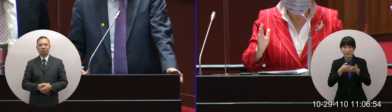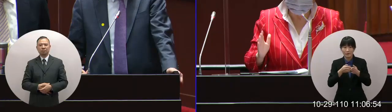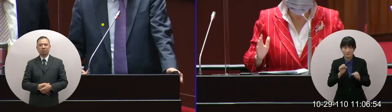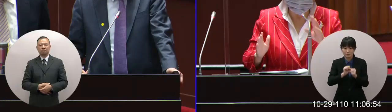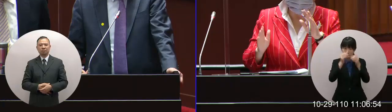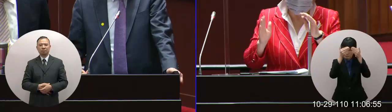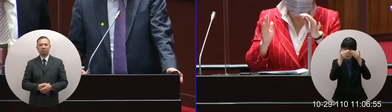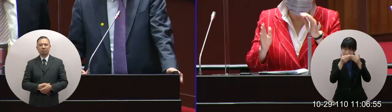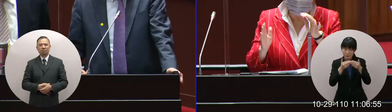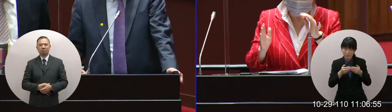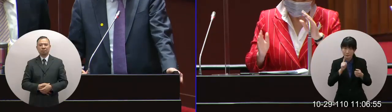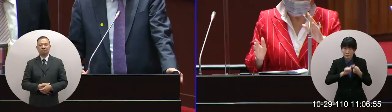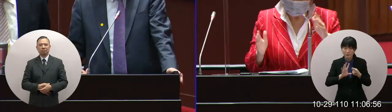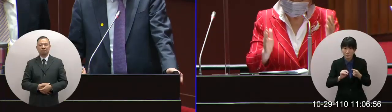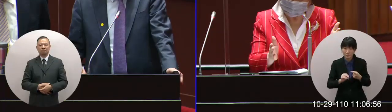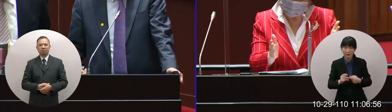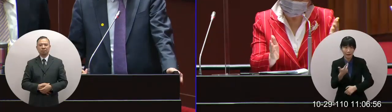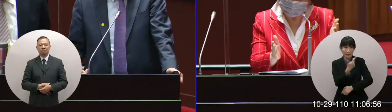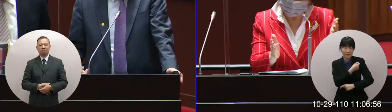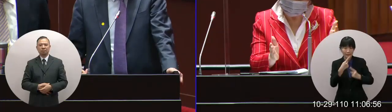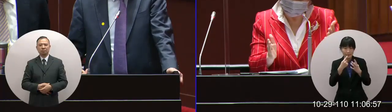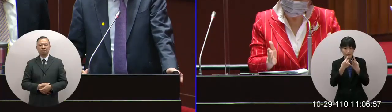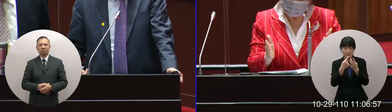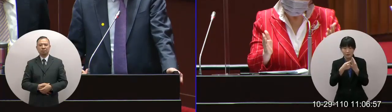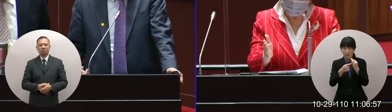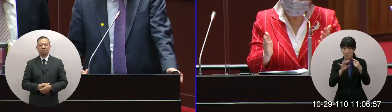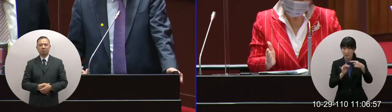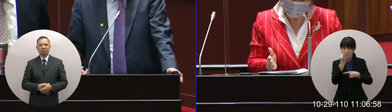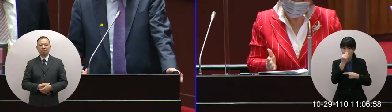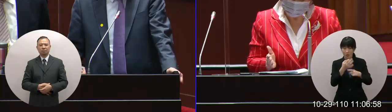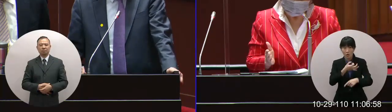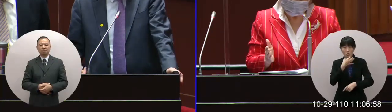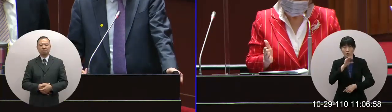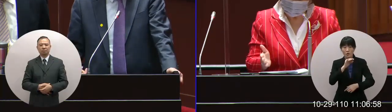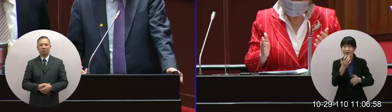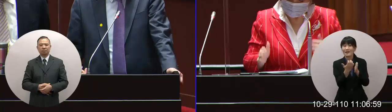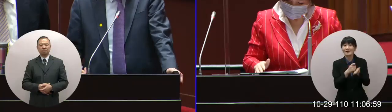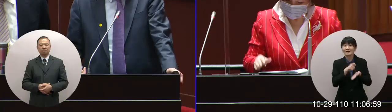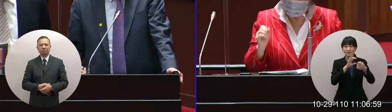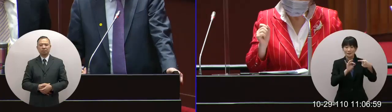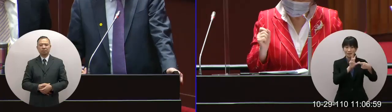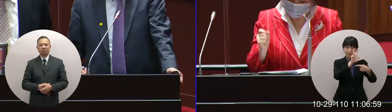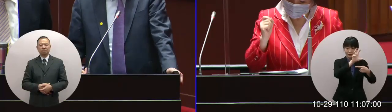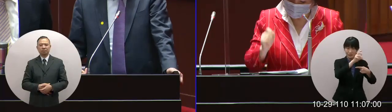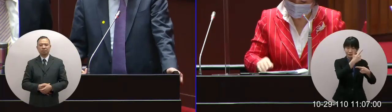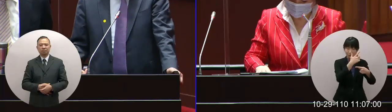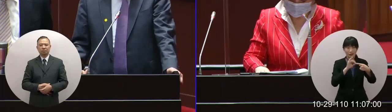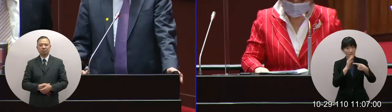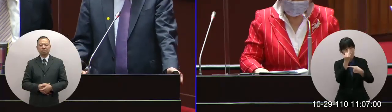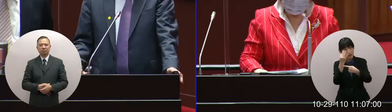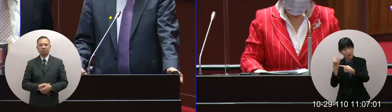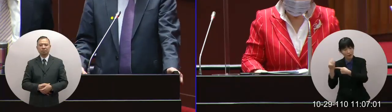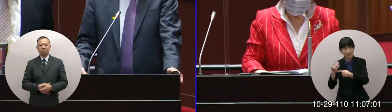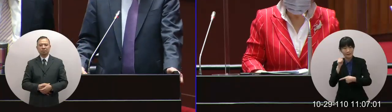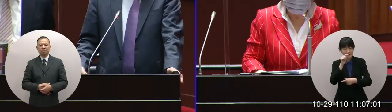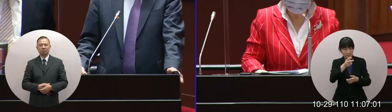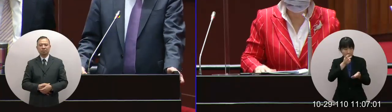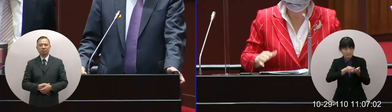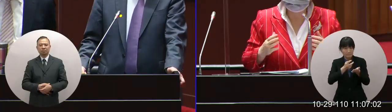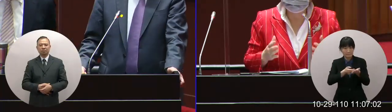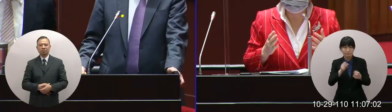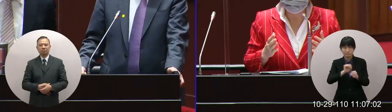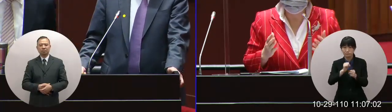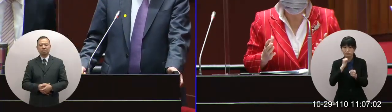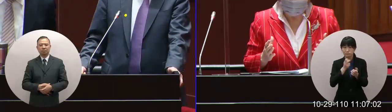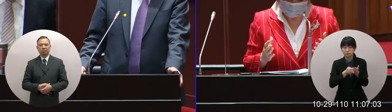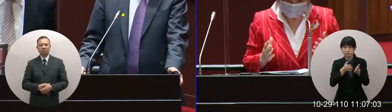检视它的接种率，从严。虽然现在刚刚讲到有86啦，80等等，但是我们要从严，以防止